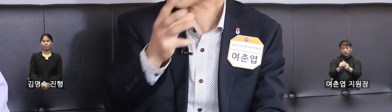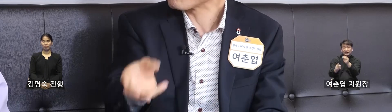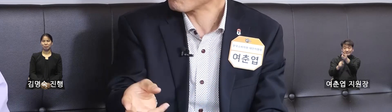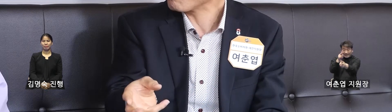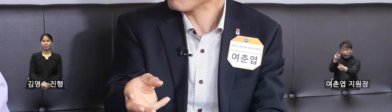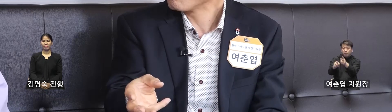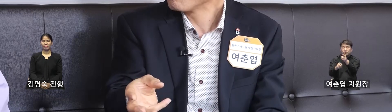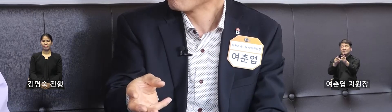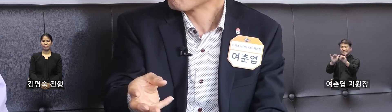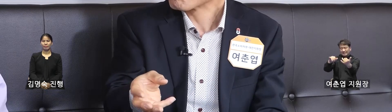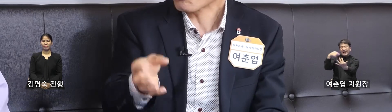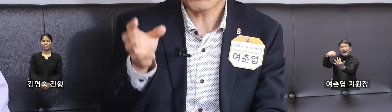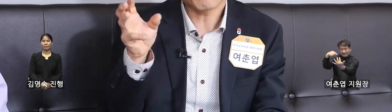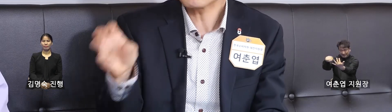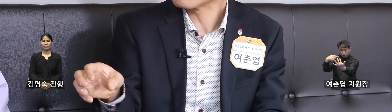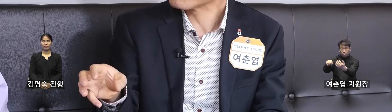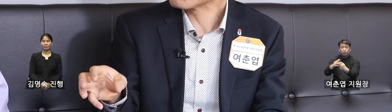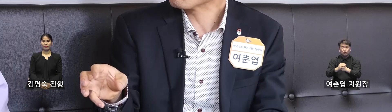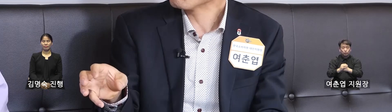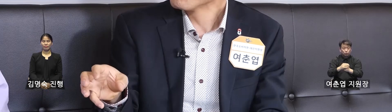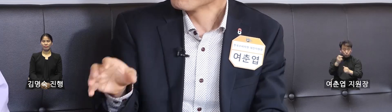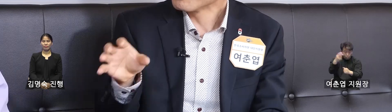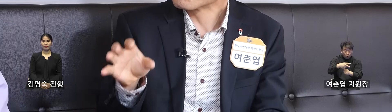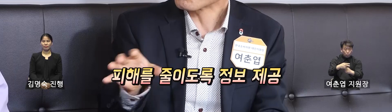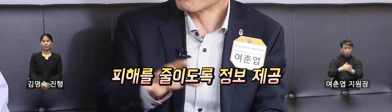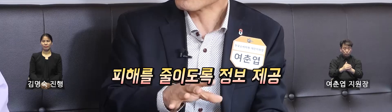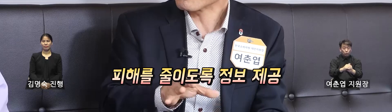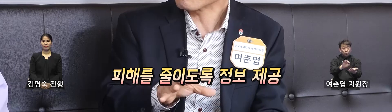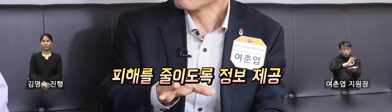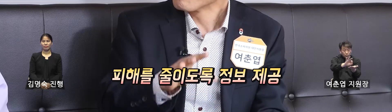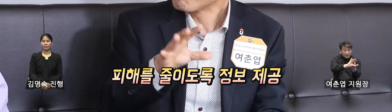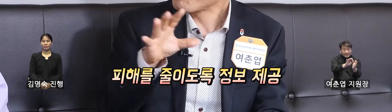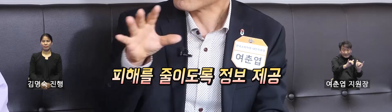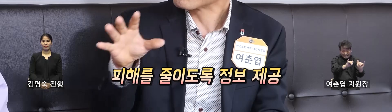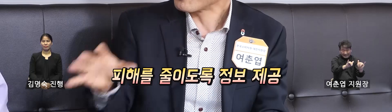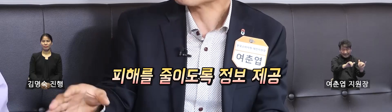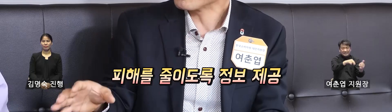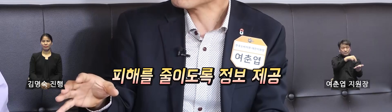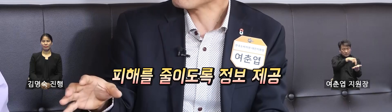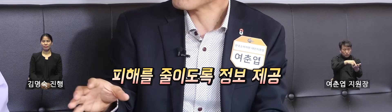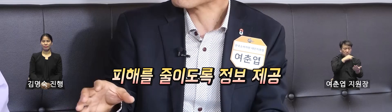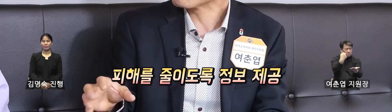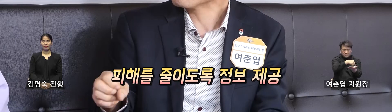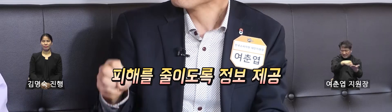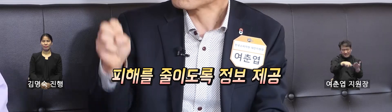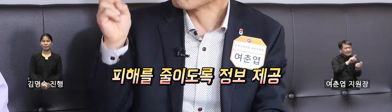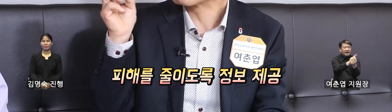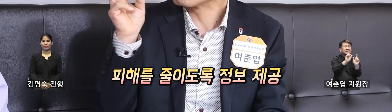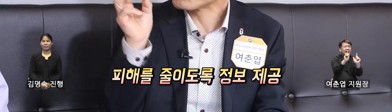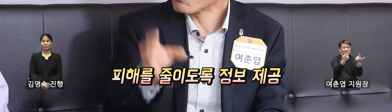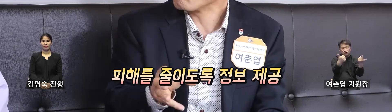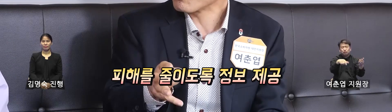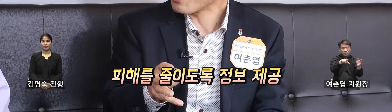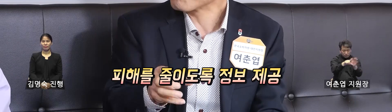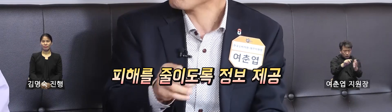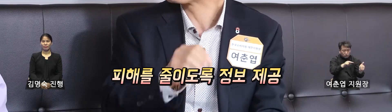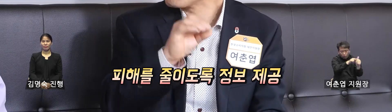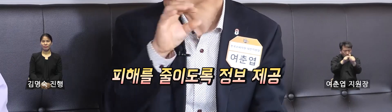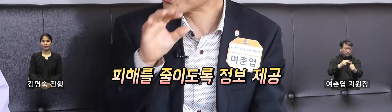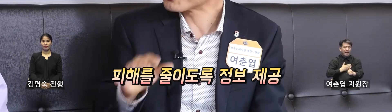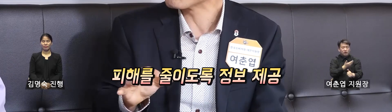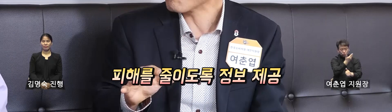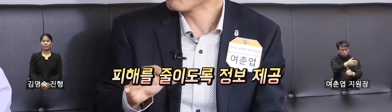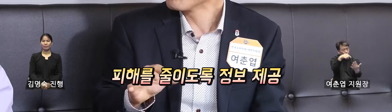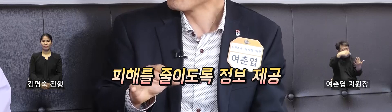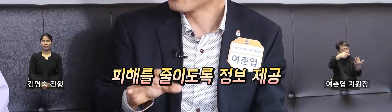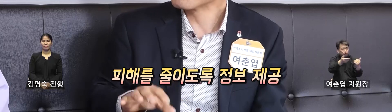사업자를 계도를 하고 또 소비자에게도 이런 소비자 피해를 당하지 않기 위해서 정보를 제공을 하고